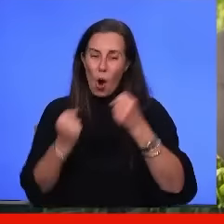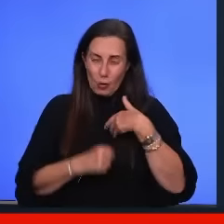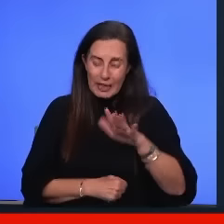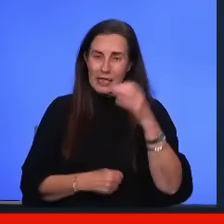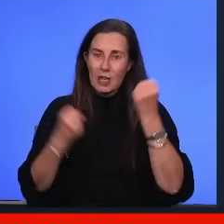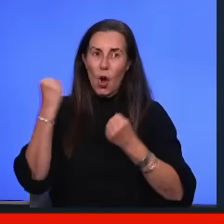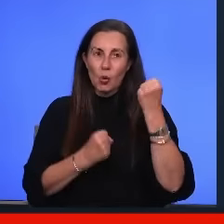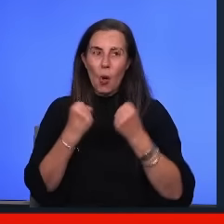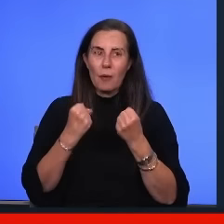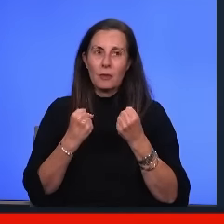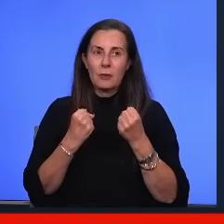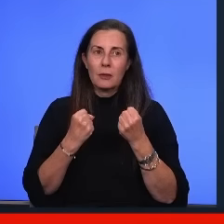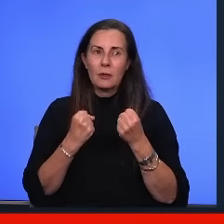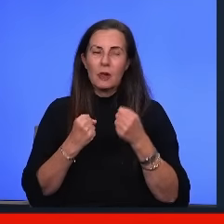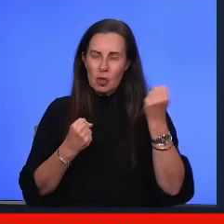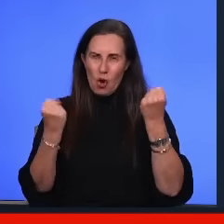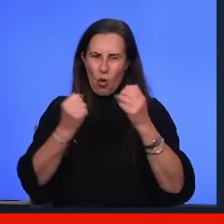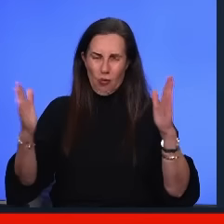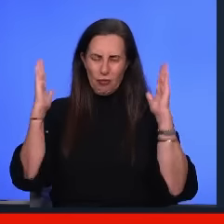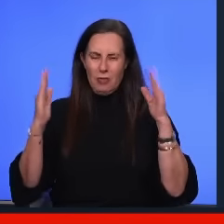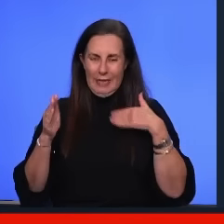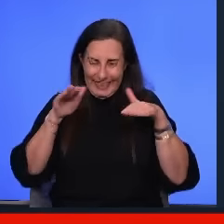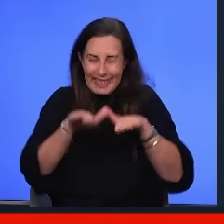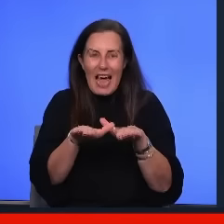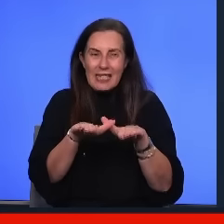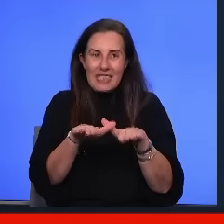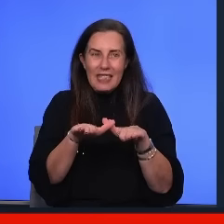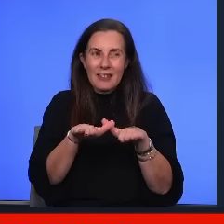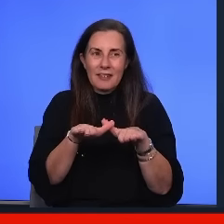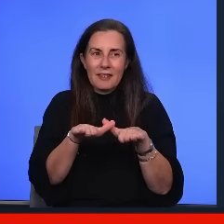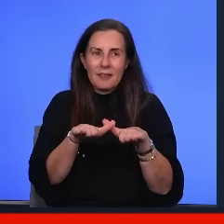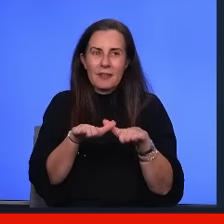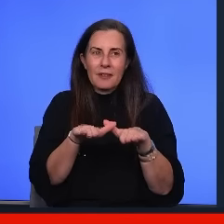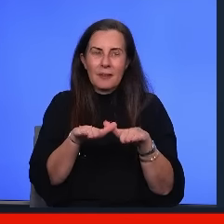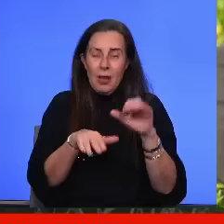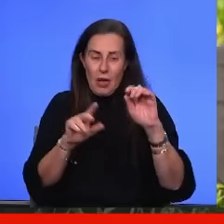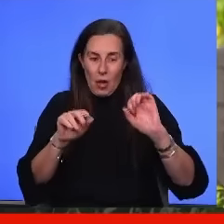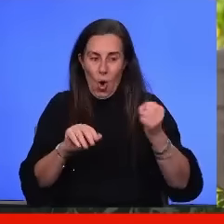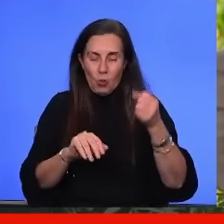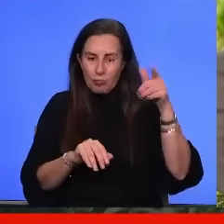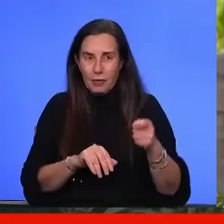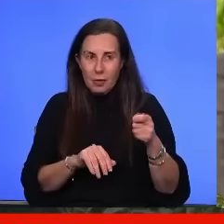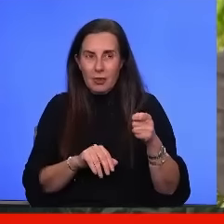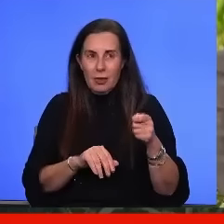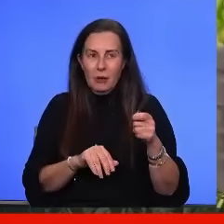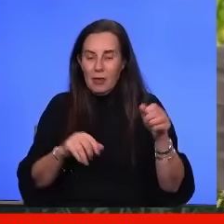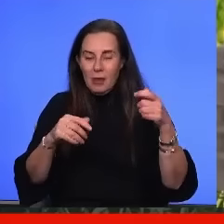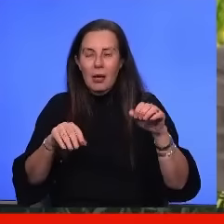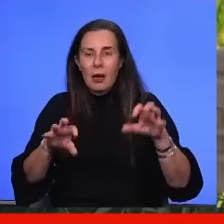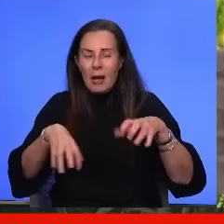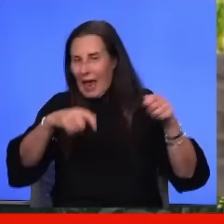לאוטו. יש לי ברלינגו. נכנסתי איפה שהרגליים של הנוסעים, נעלתי את הדלת, שמתי עליי את השמיכה של